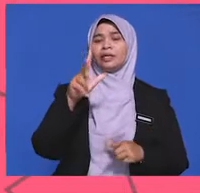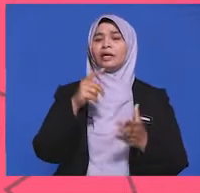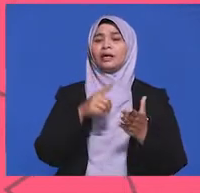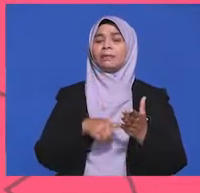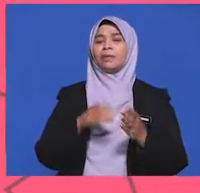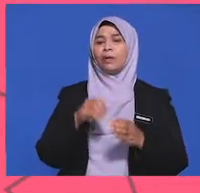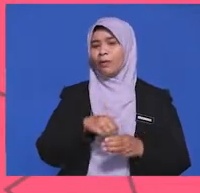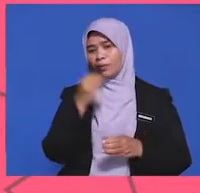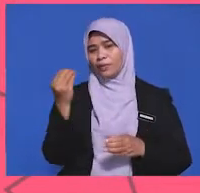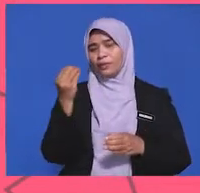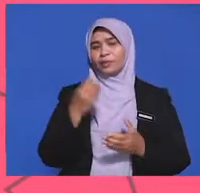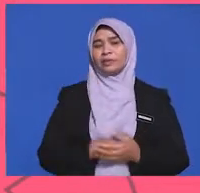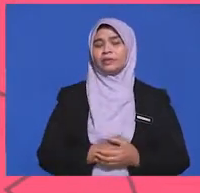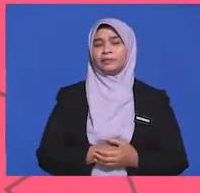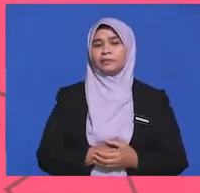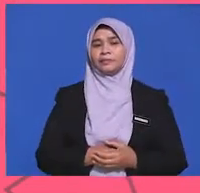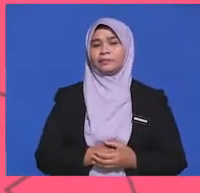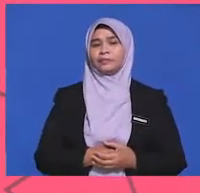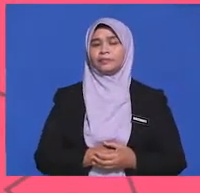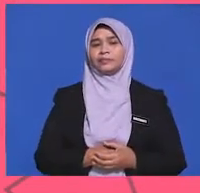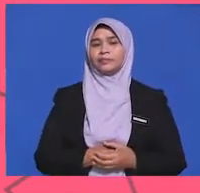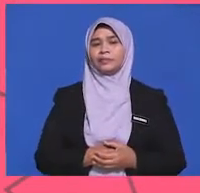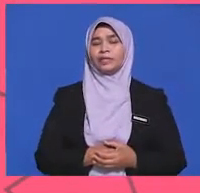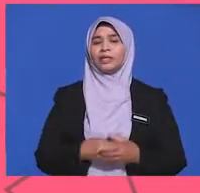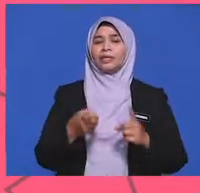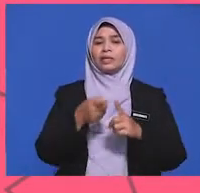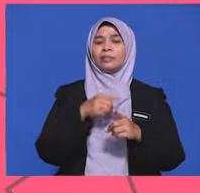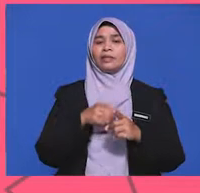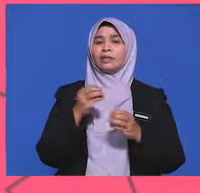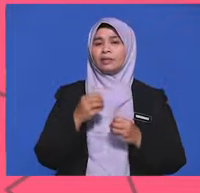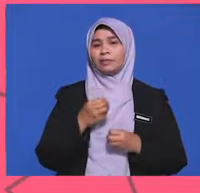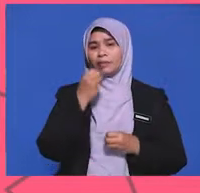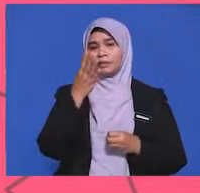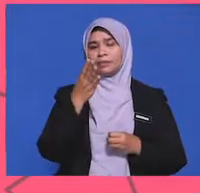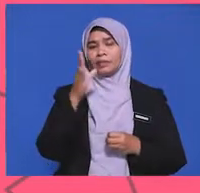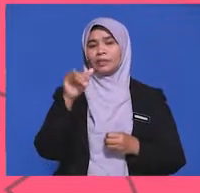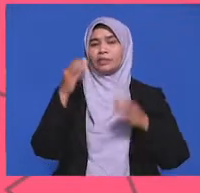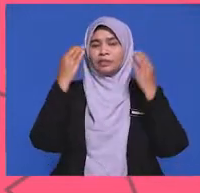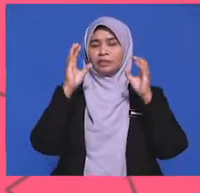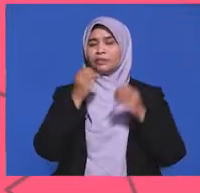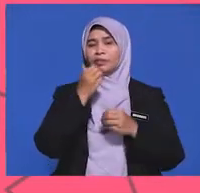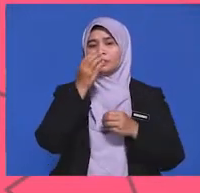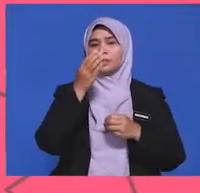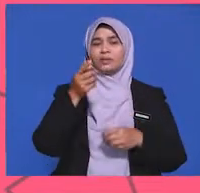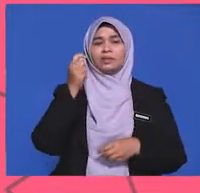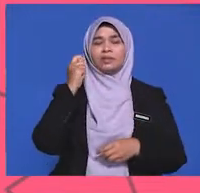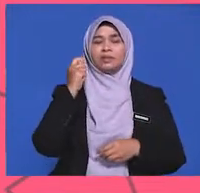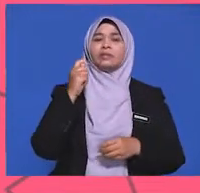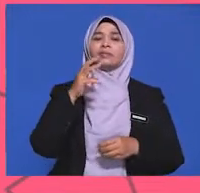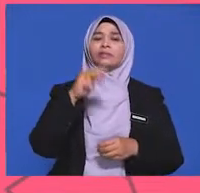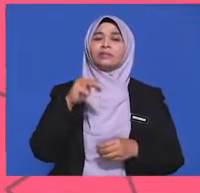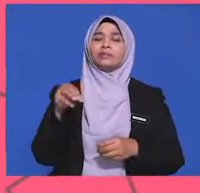apakah output yang akan dipaparkan? Daripada maklumat yang cikgu nyatakan tadi,